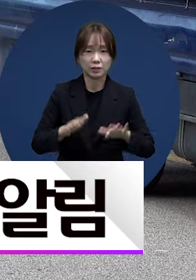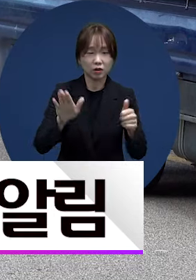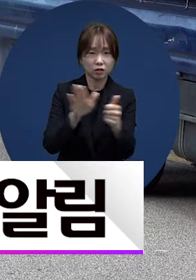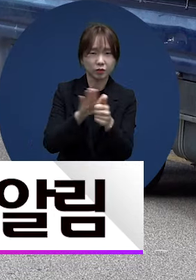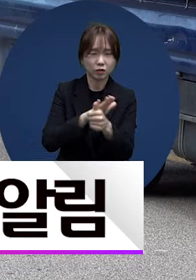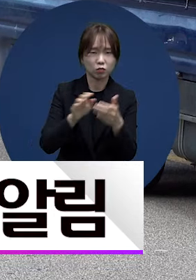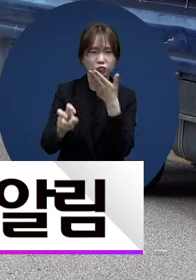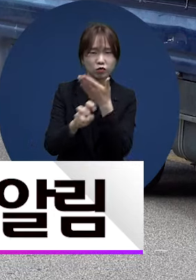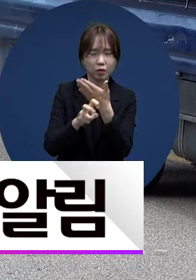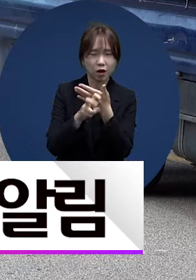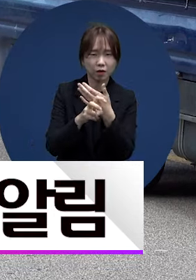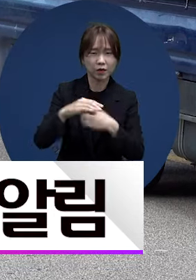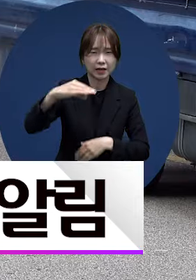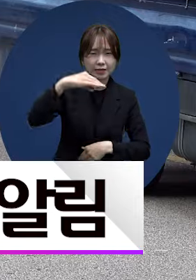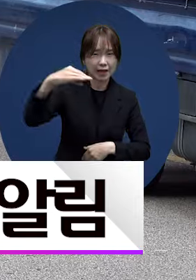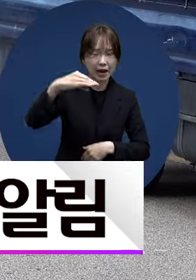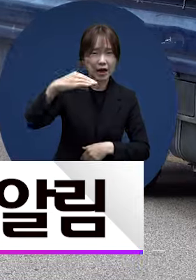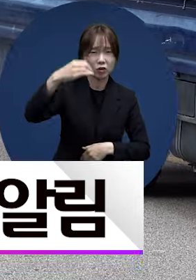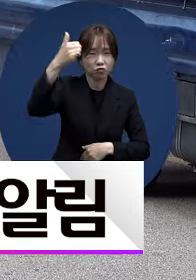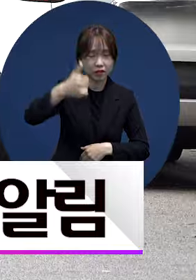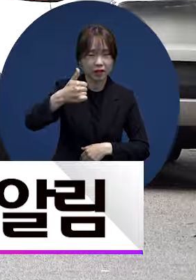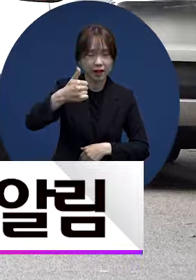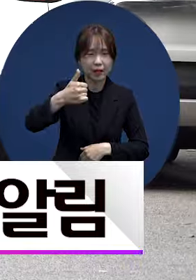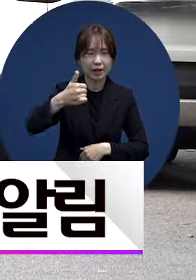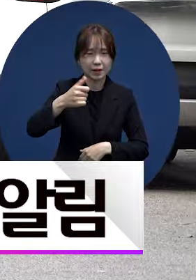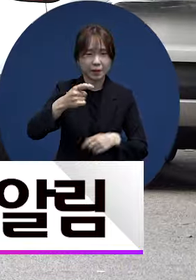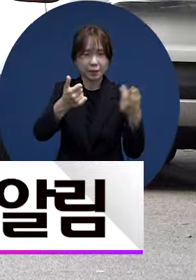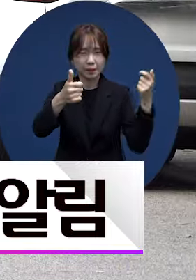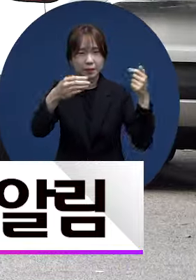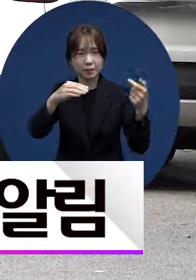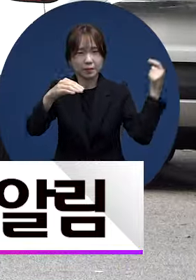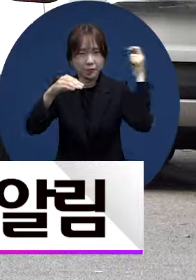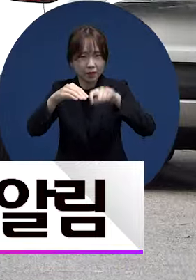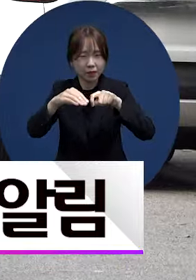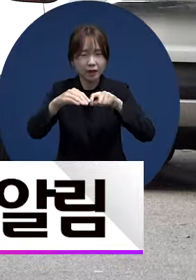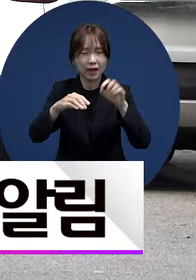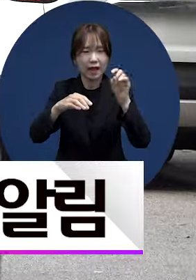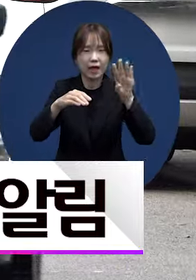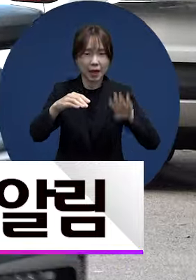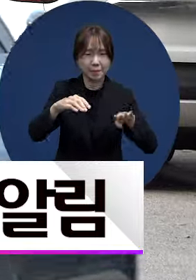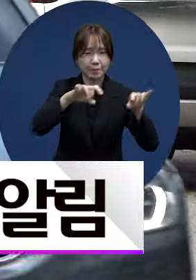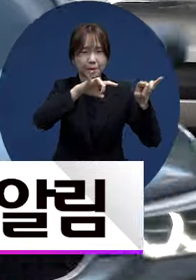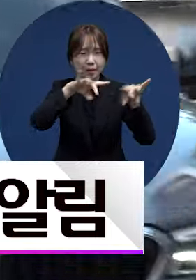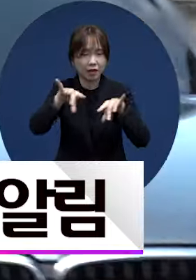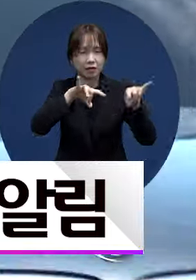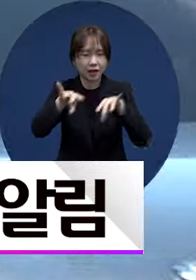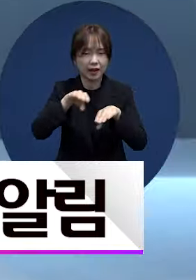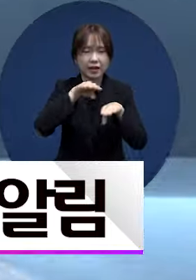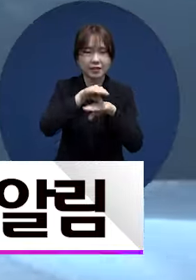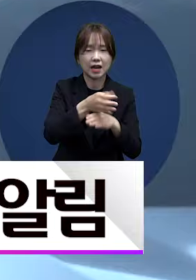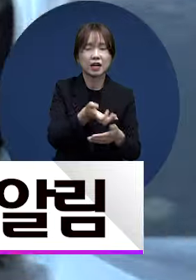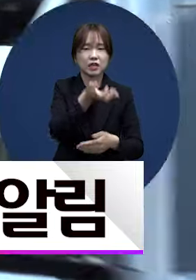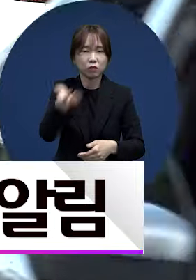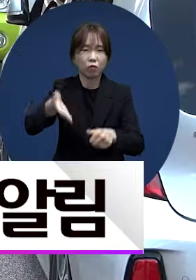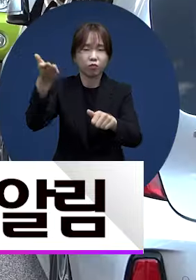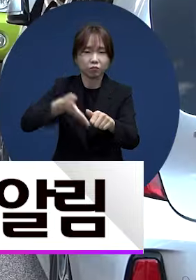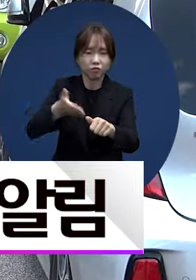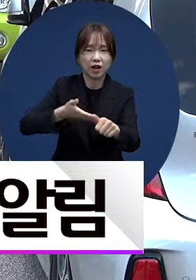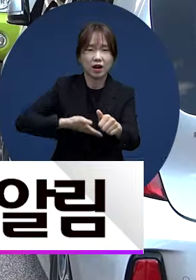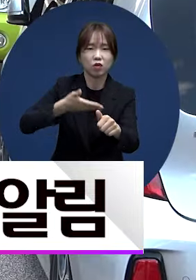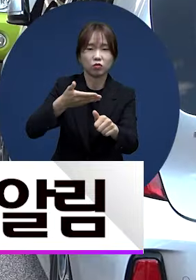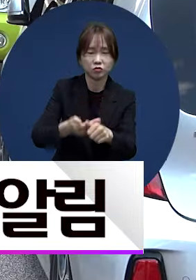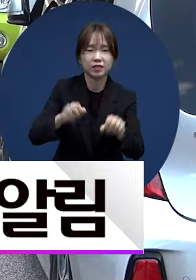이번 서비스는 불법 주정차 차량 소유자에게 단속이 이루어질 경우 스마트폰 애플리케이션을 통해 즉각적인 이동